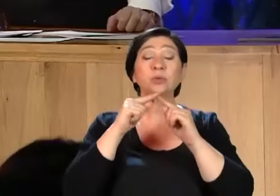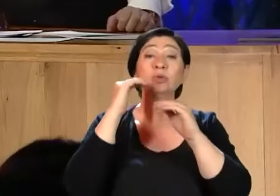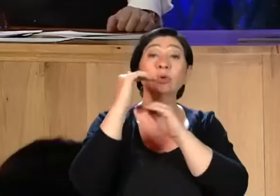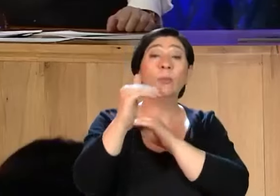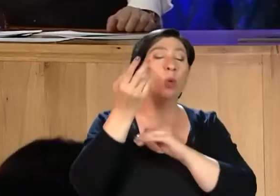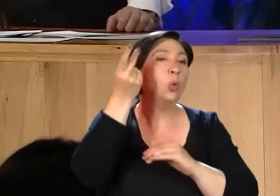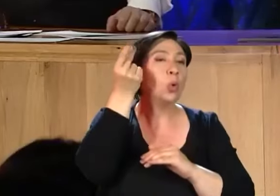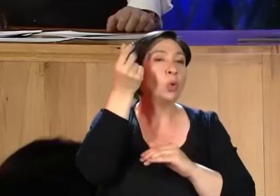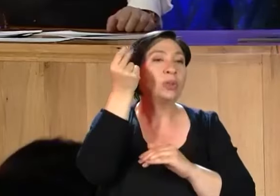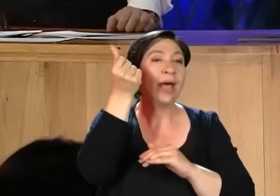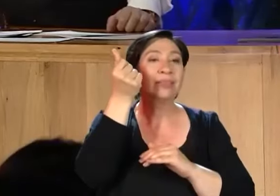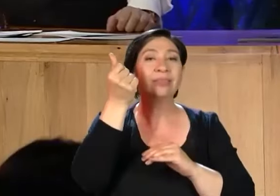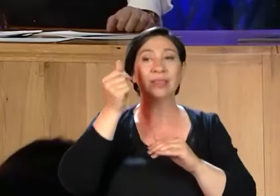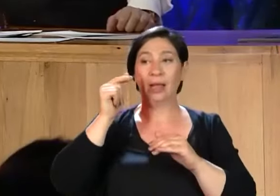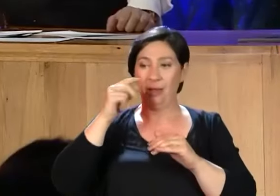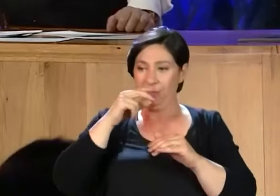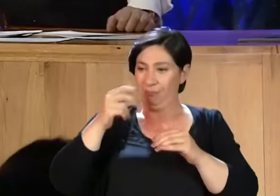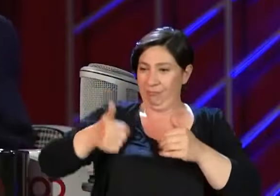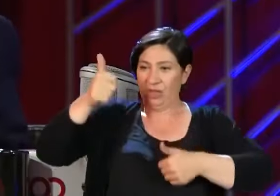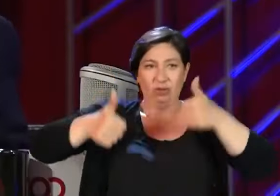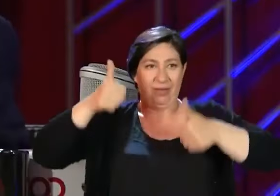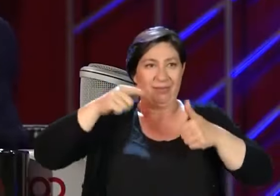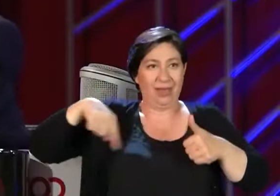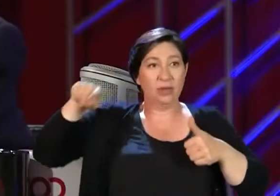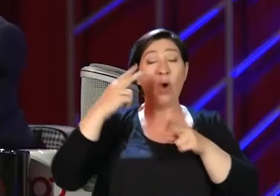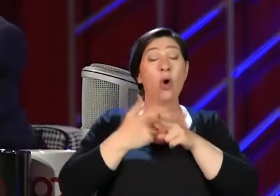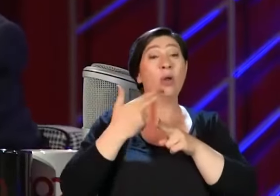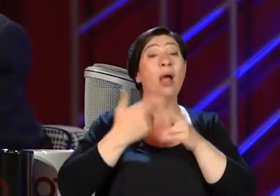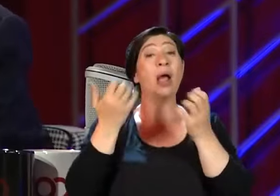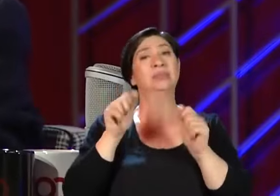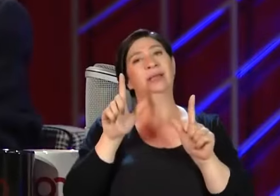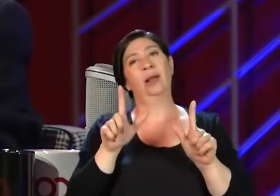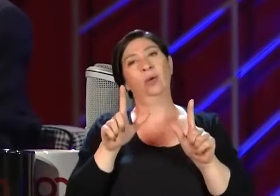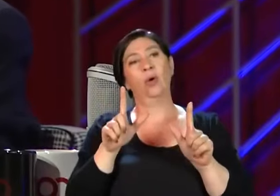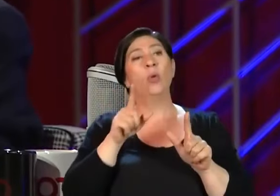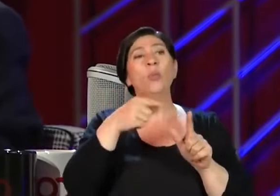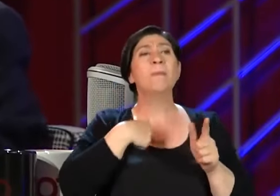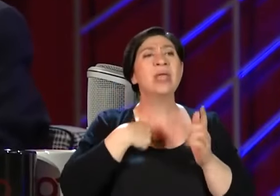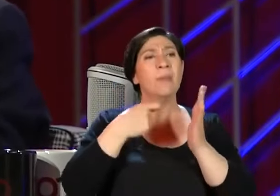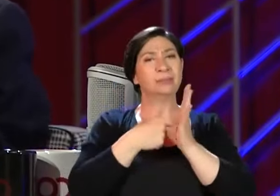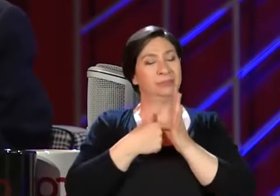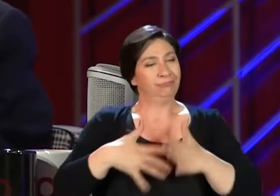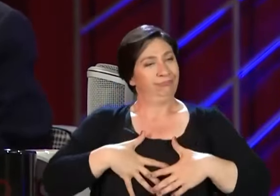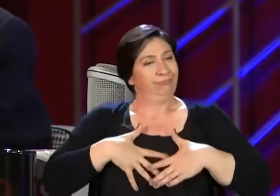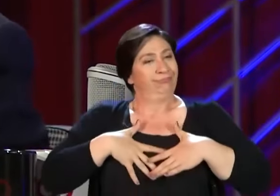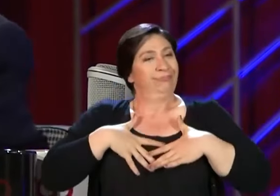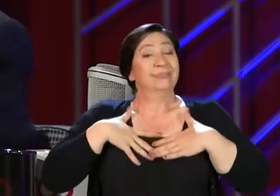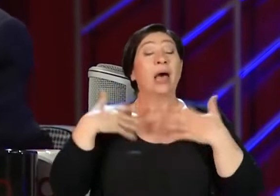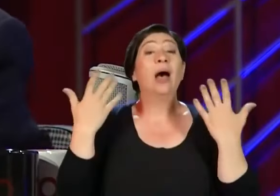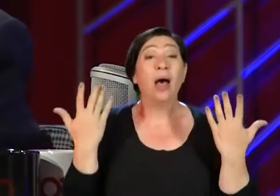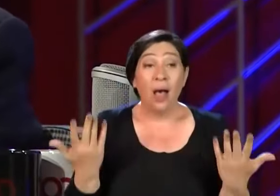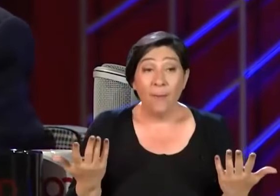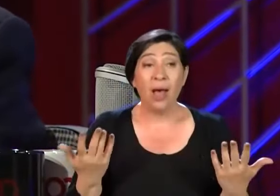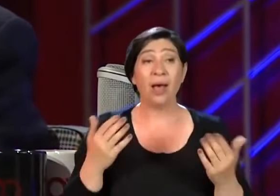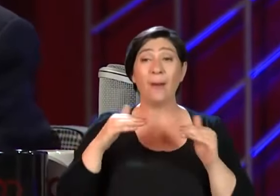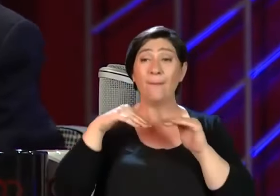toplumu unutan yöneticilerin örnek alması gereken bir şey. Bu benim adıma övünç tabii, kıvanç duyuyorum ama...